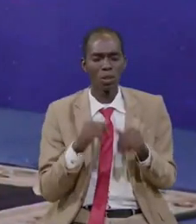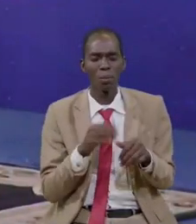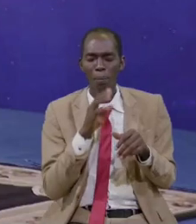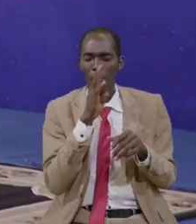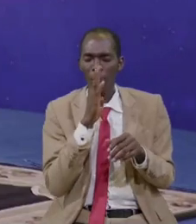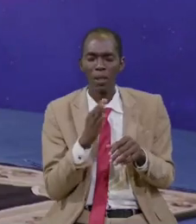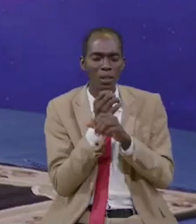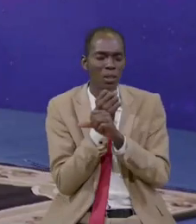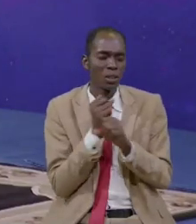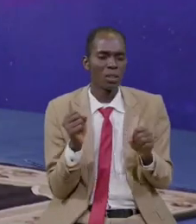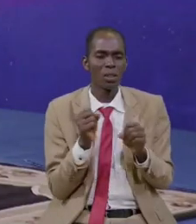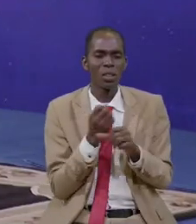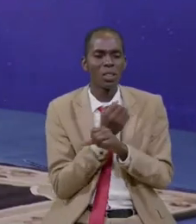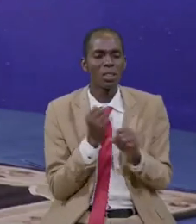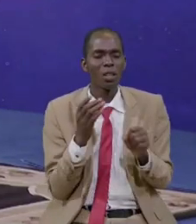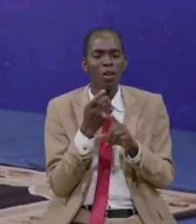sauver du péché.